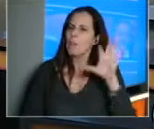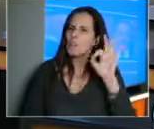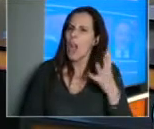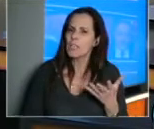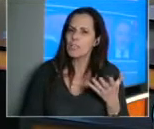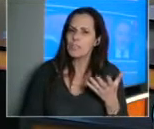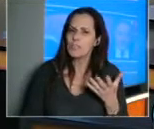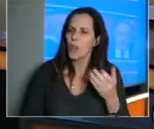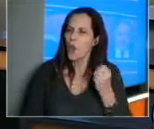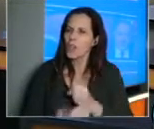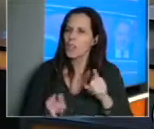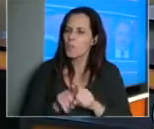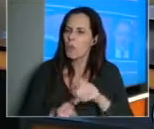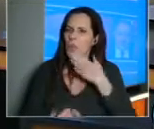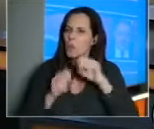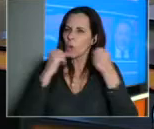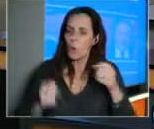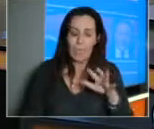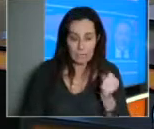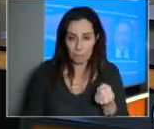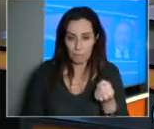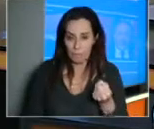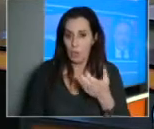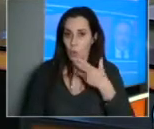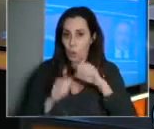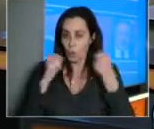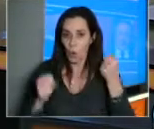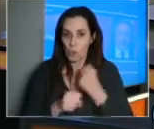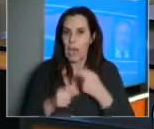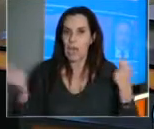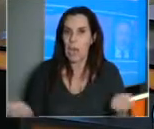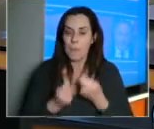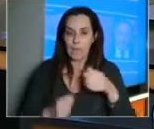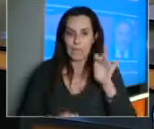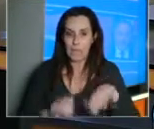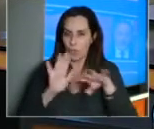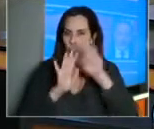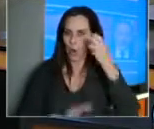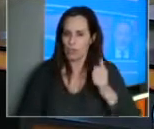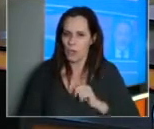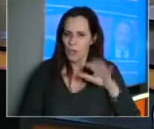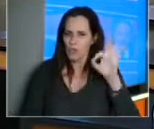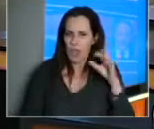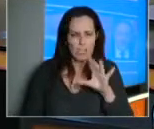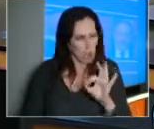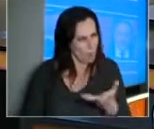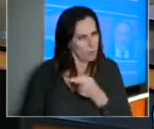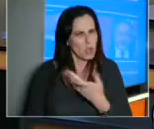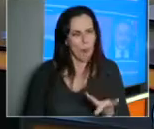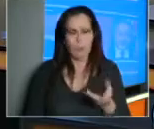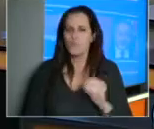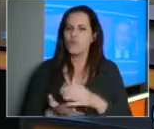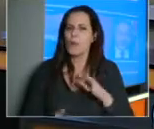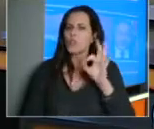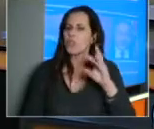ש"ס נגררת אחרי יהדות התורה? זאת אומרת, אם יהדות התורה מנהלת קמפיין נגד חוק הגיוס, וש"ס לא באמת נמצאת שם,